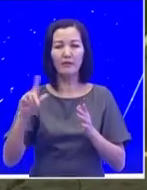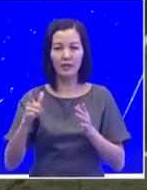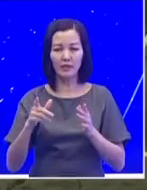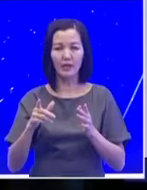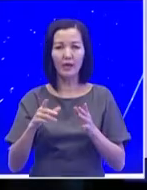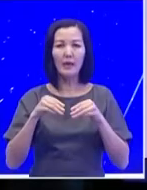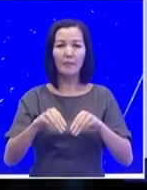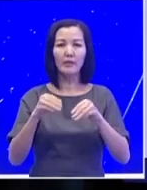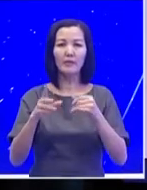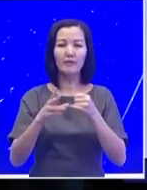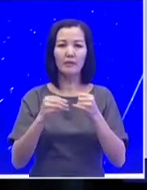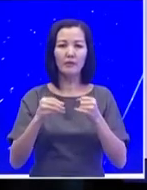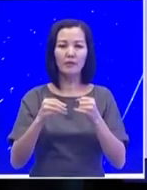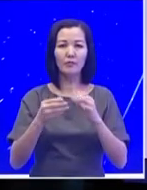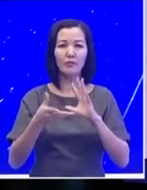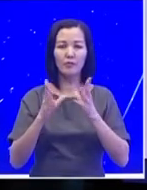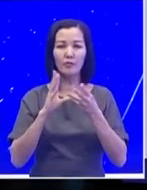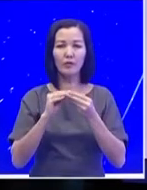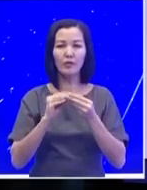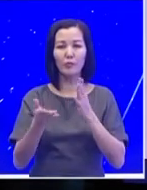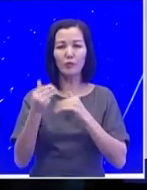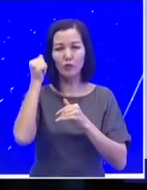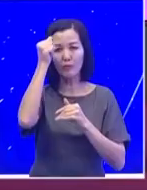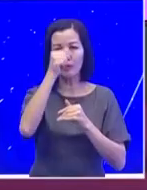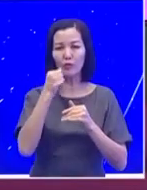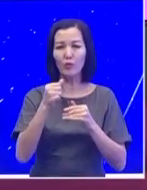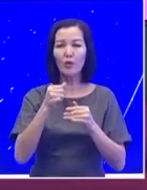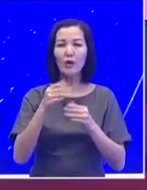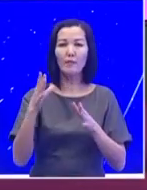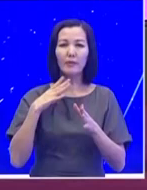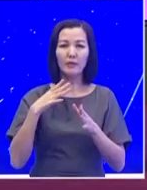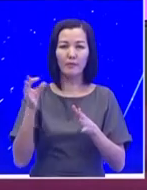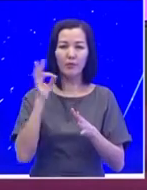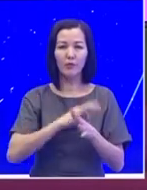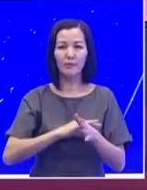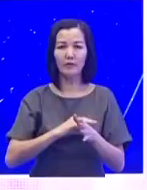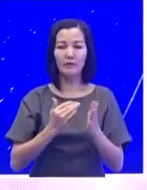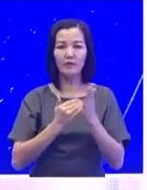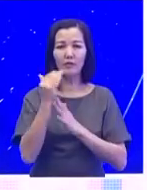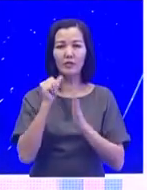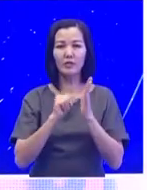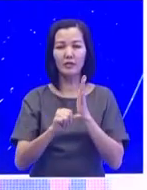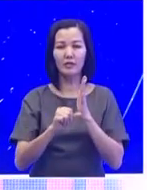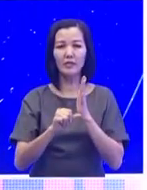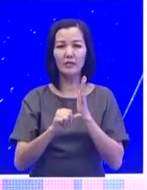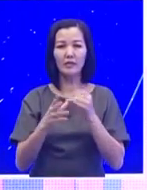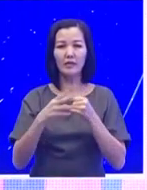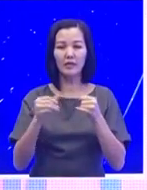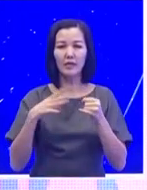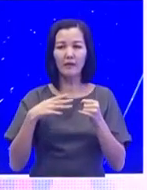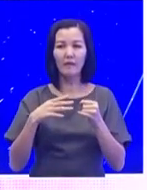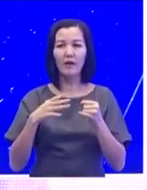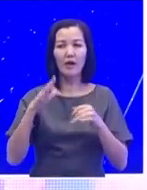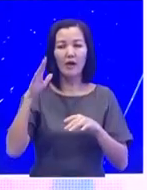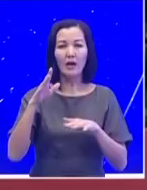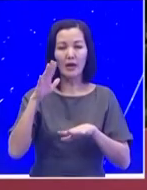На посев сельскохозяйственных культур в прошлом году в регионе было отведено свыше 60 тысяч гектаров. Как отметил глава региона,